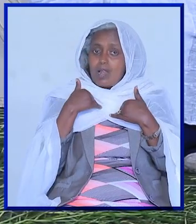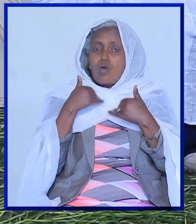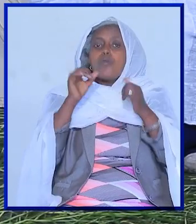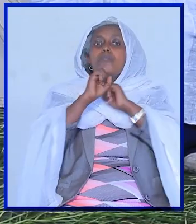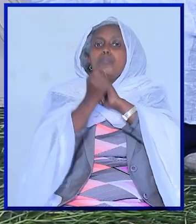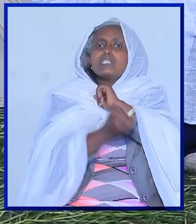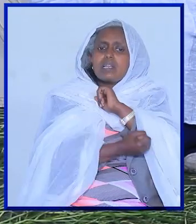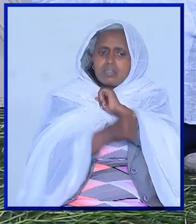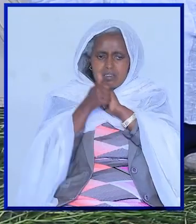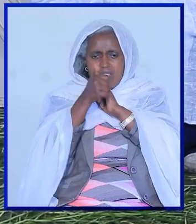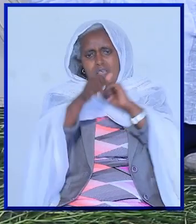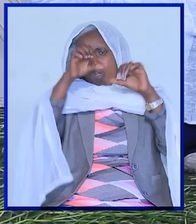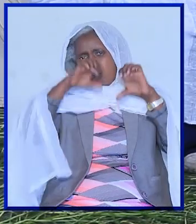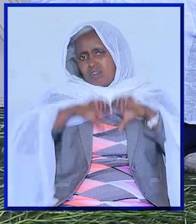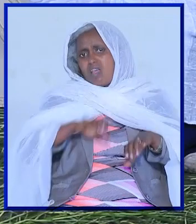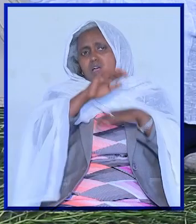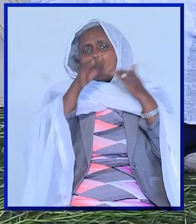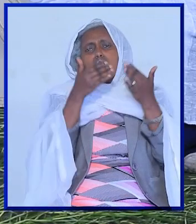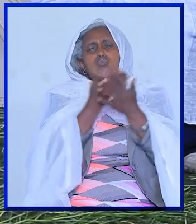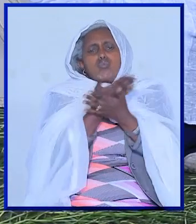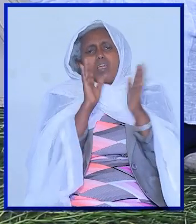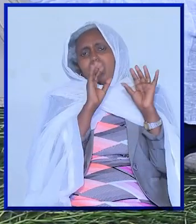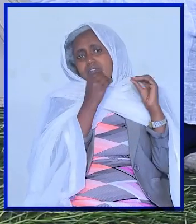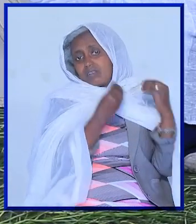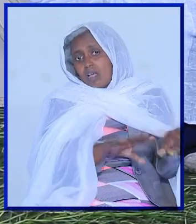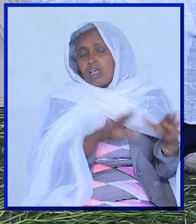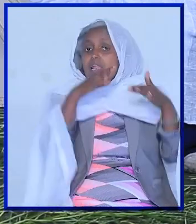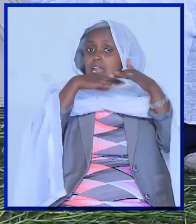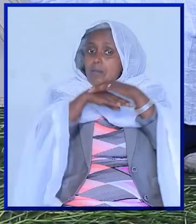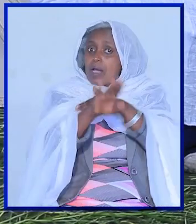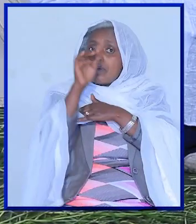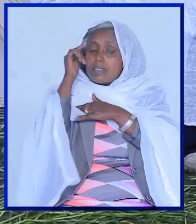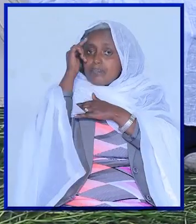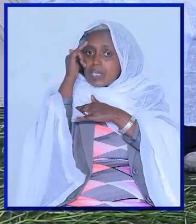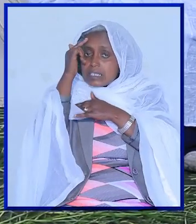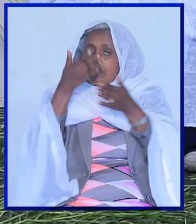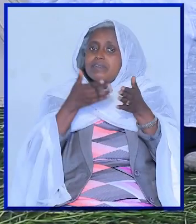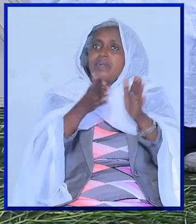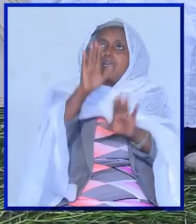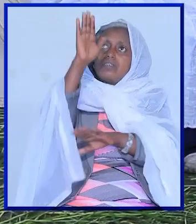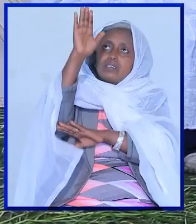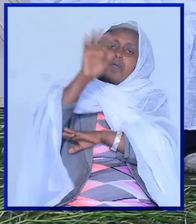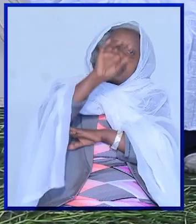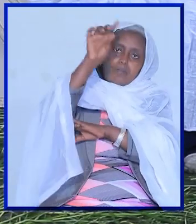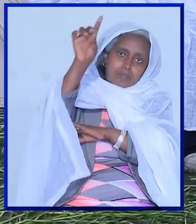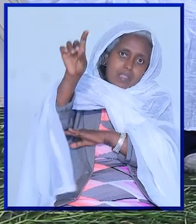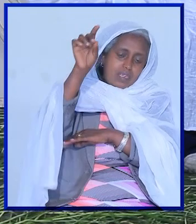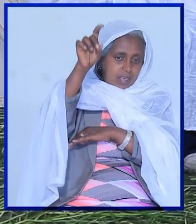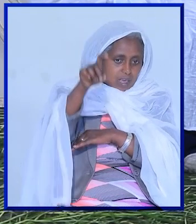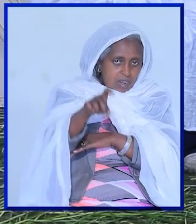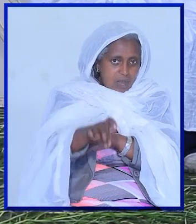መሰረት ራሷን ክዳ ሁሉን ነገር ትታ ለመግባት ካሰበች ፈቃድ እግዚአብሔርን